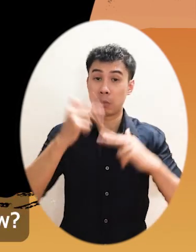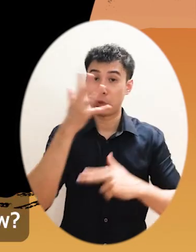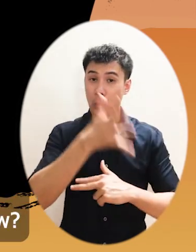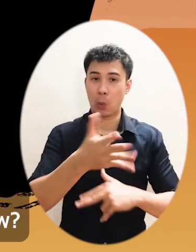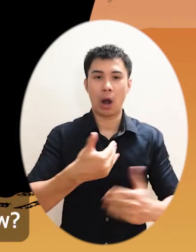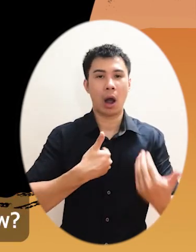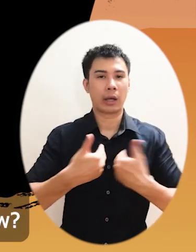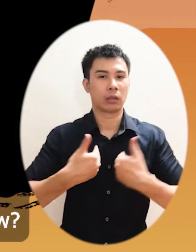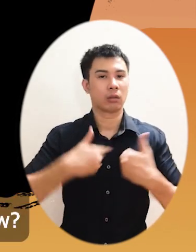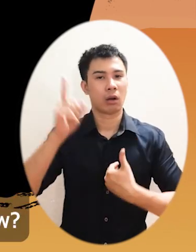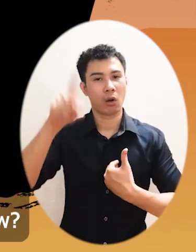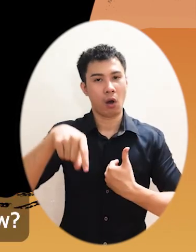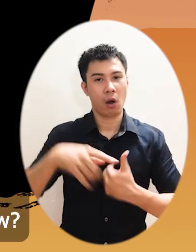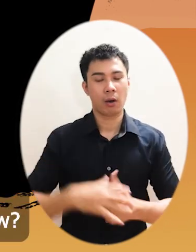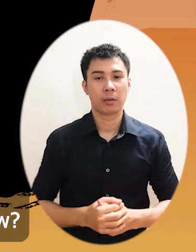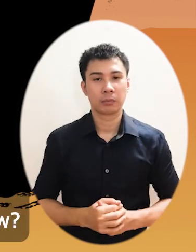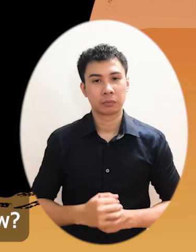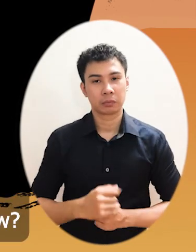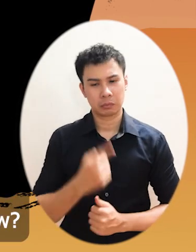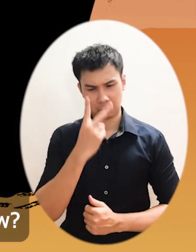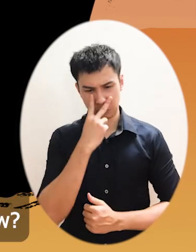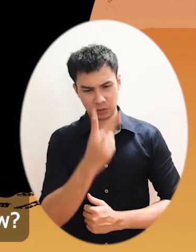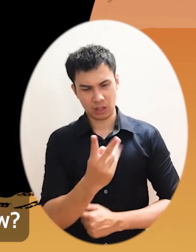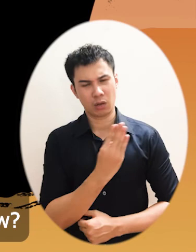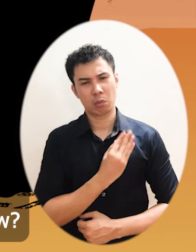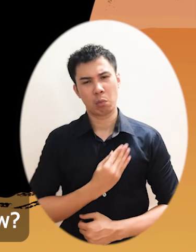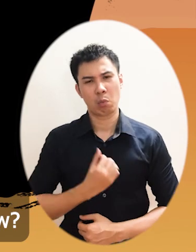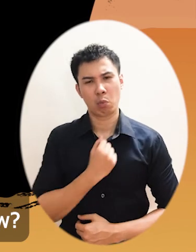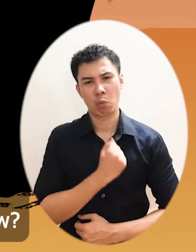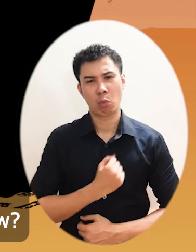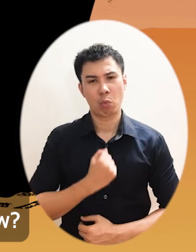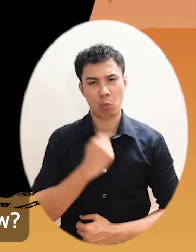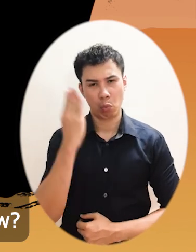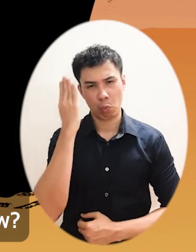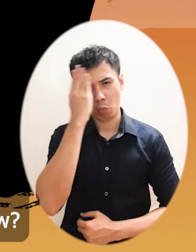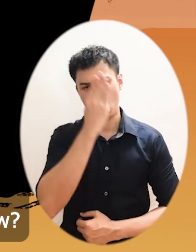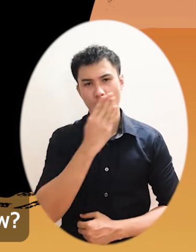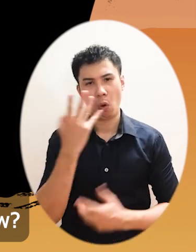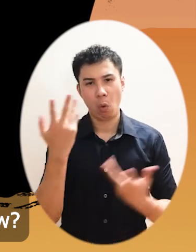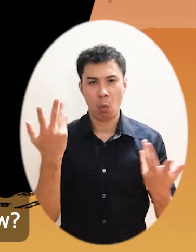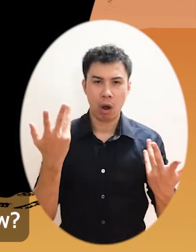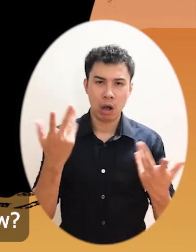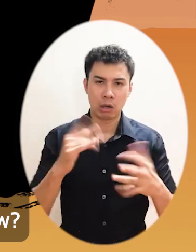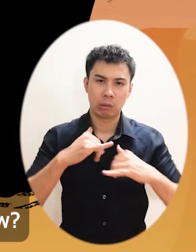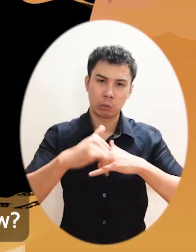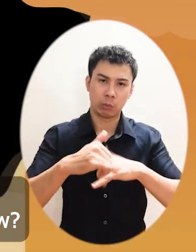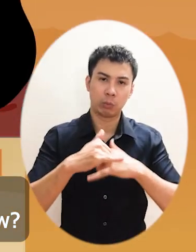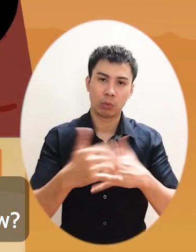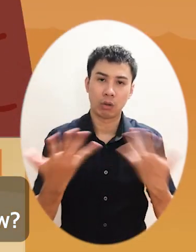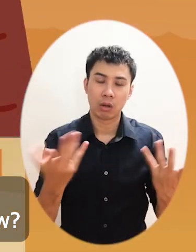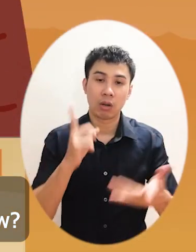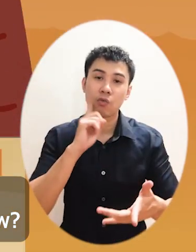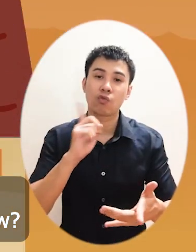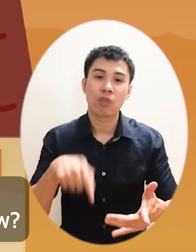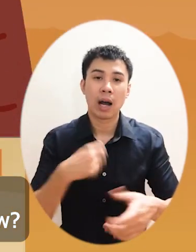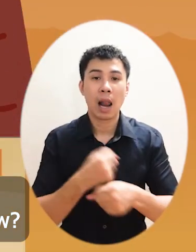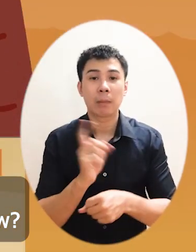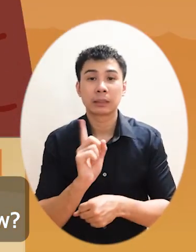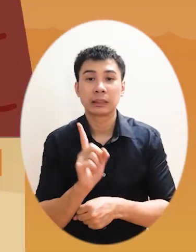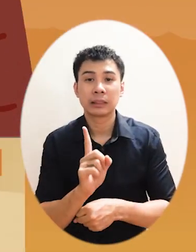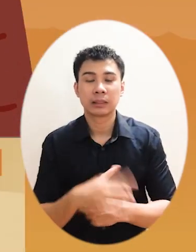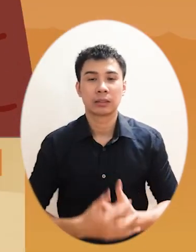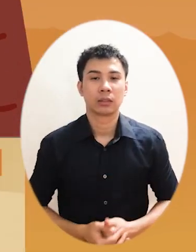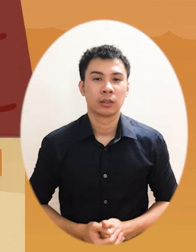này ảnh hưởng đến tâm lý bạn nhỏ rất nhiều. Nhìn bạn ấy buồn, mình cũng buồn lắm. Mình phải làm gì bây giờ đây?